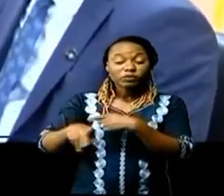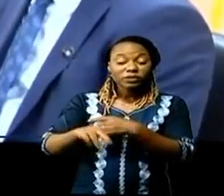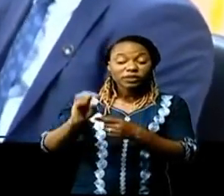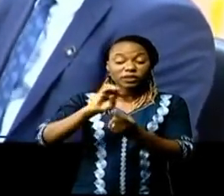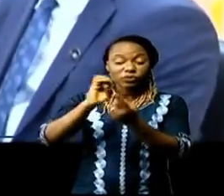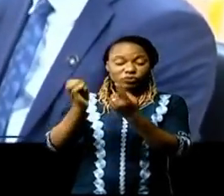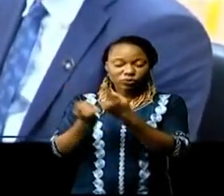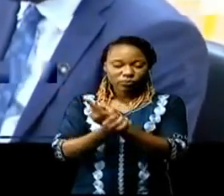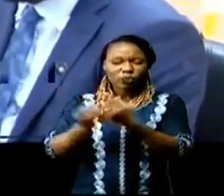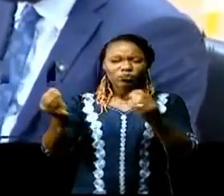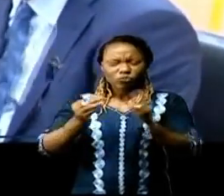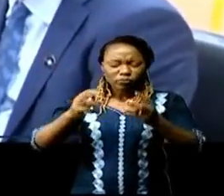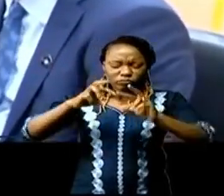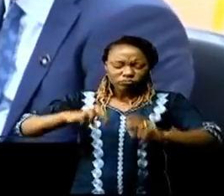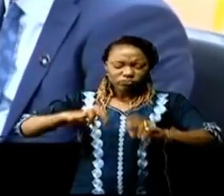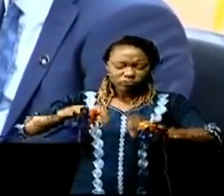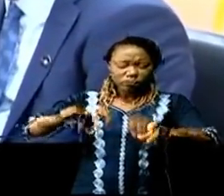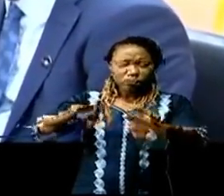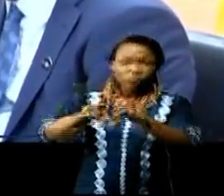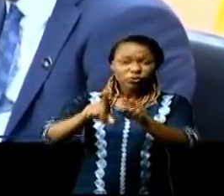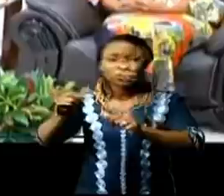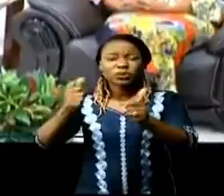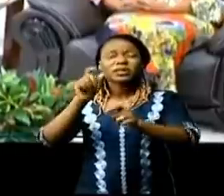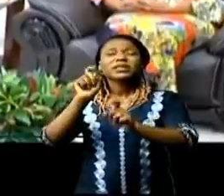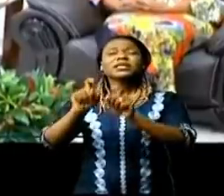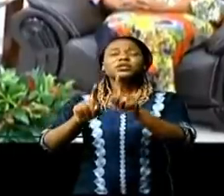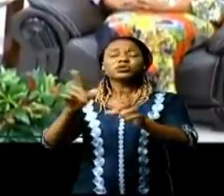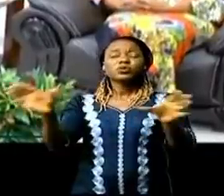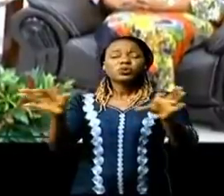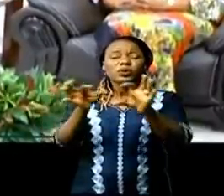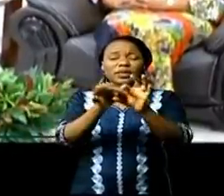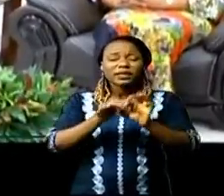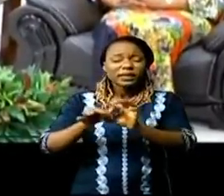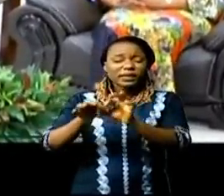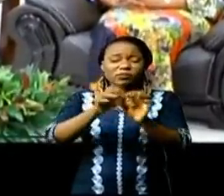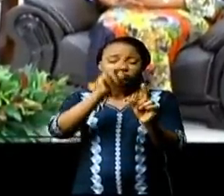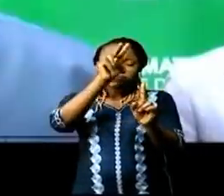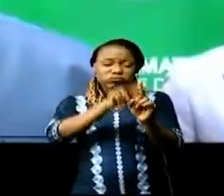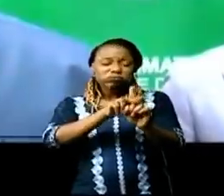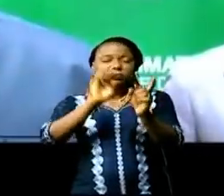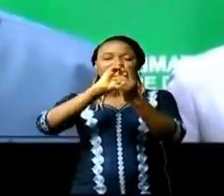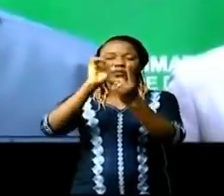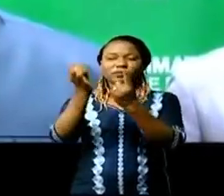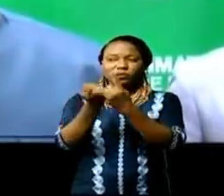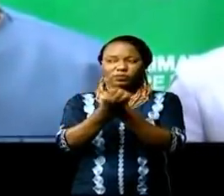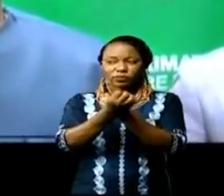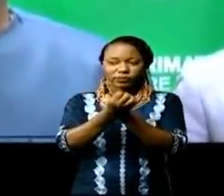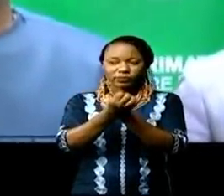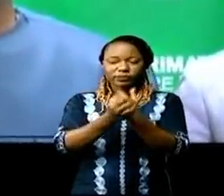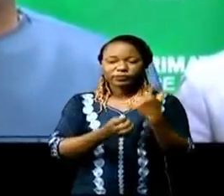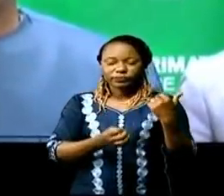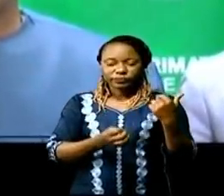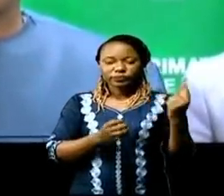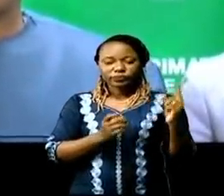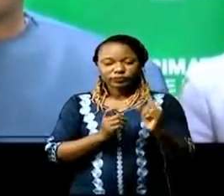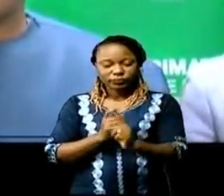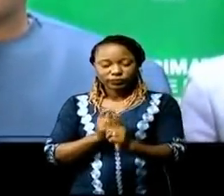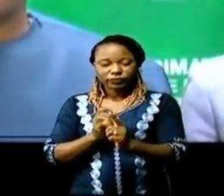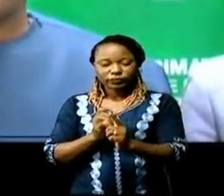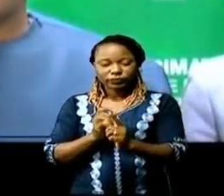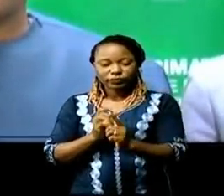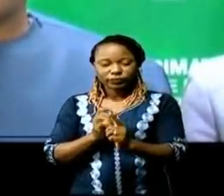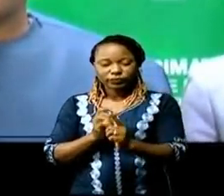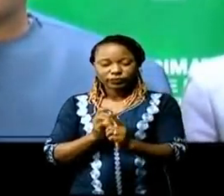Katenga, pour examiner également d'autres questions liées à la conservation de l'environnement. Je suis ministre de l'Environnement de la